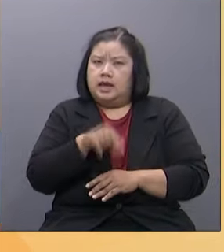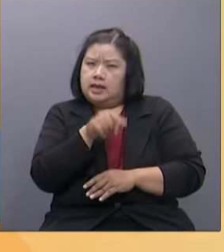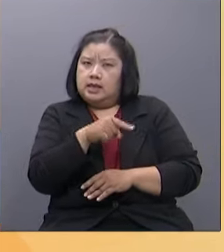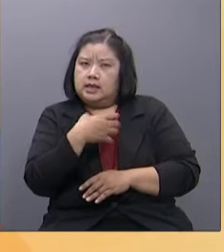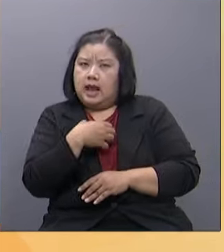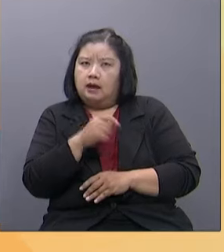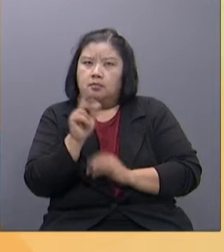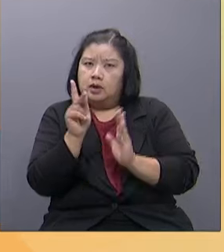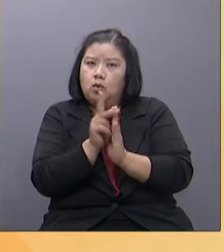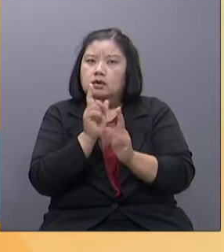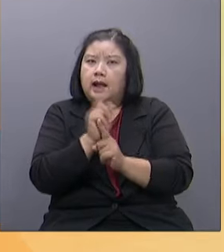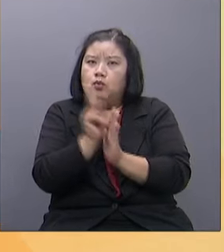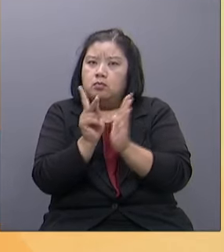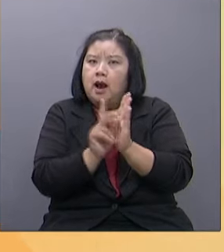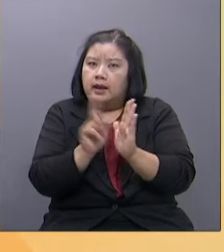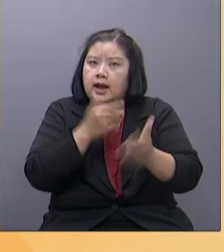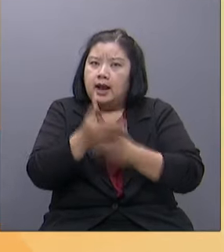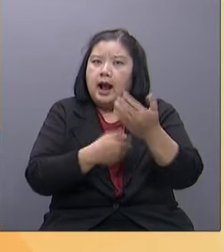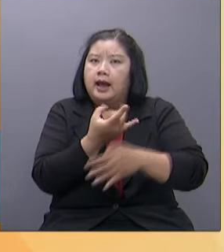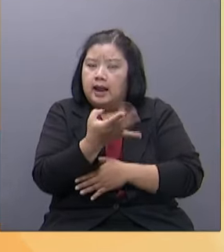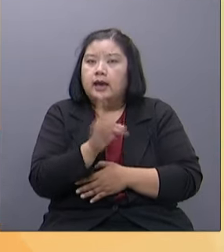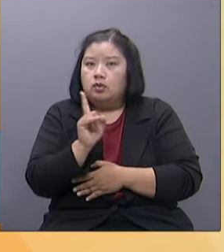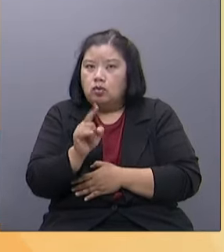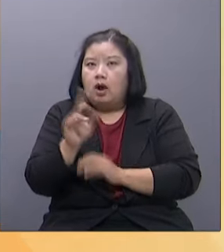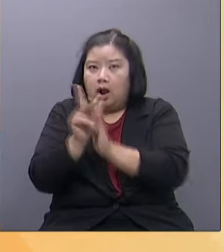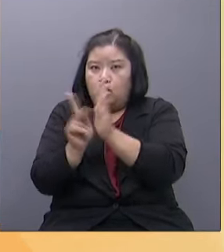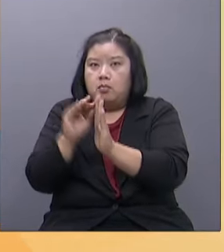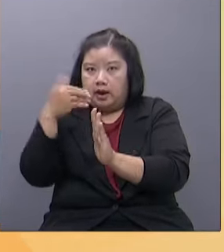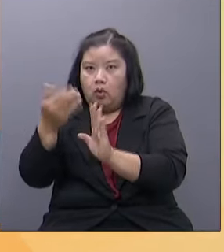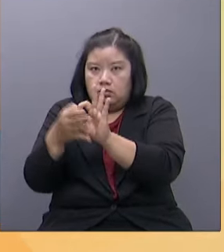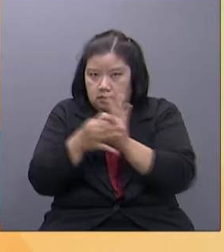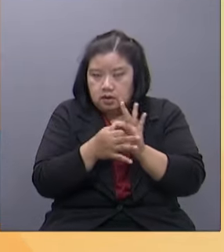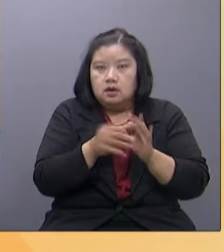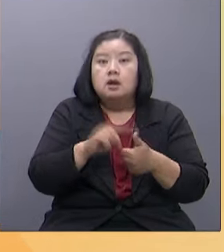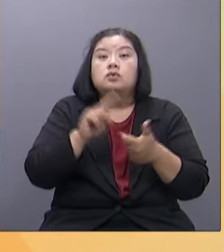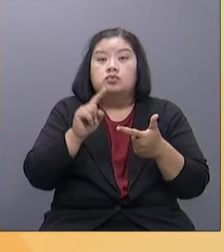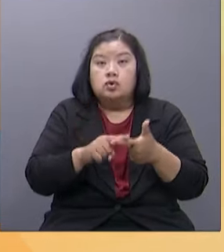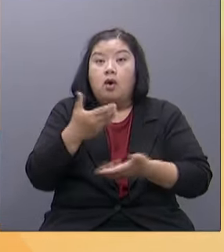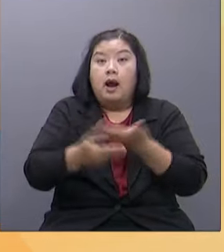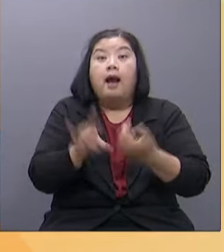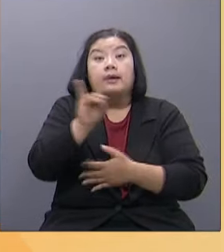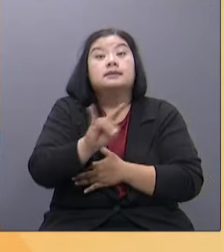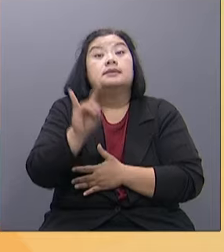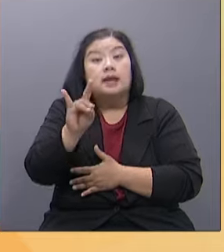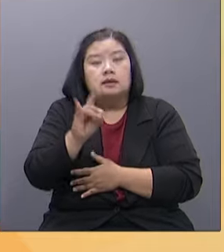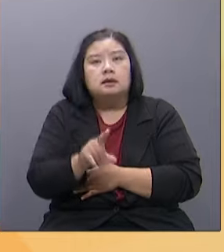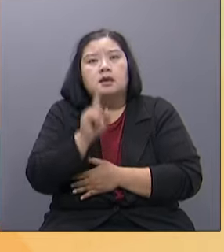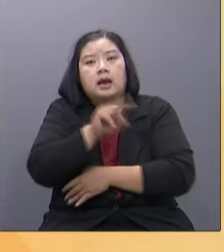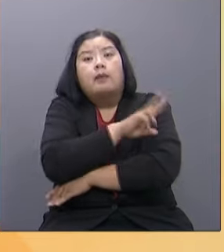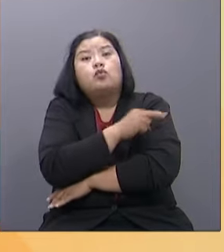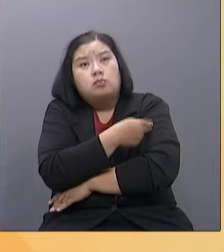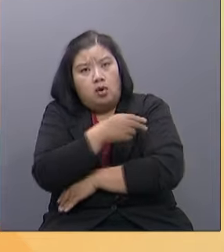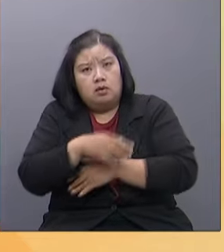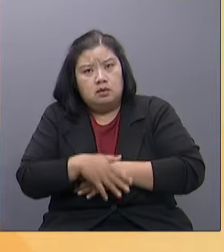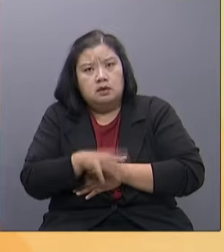ก็ตลาดนะครับผมก็ไปดูกฎหมายเกี่ยวกับตลาด 2ค้าสัตว์ใช่มั้ยค้าสัตว์ผมต้องไปถามคุณหมอนะครับว่าสัตว์อัน